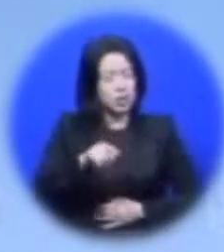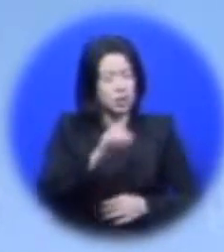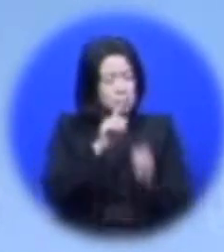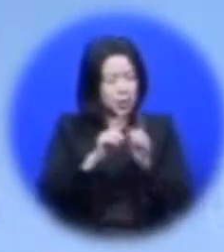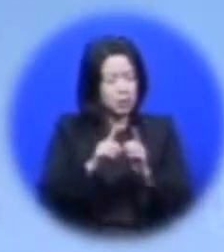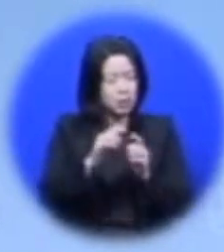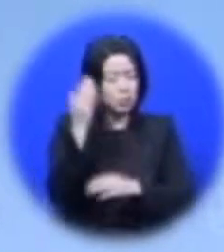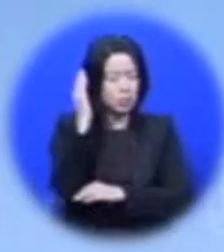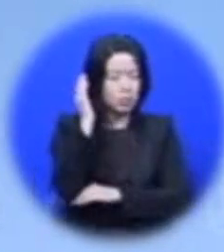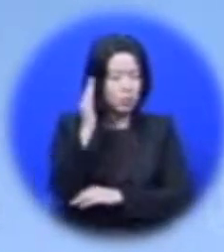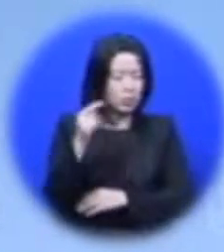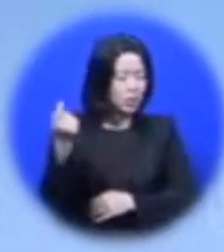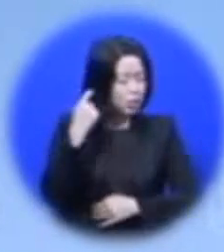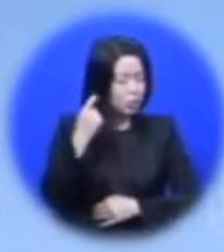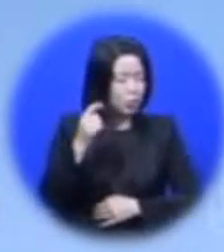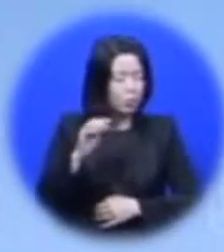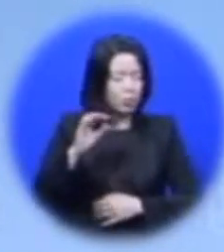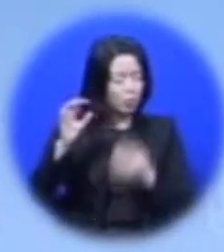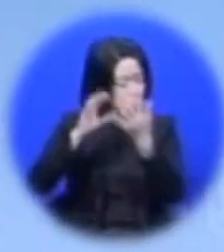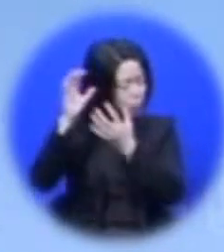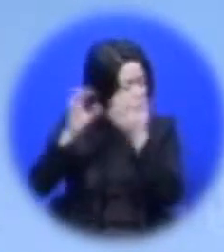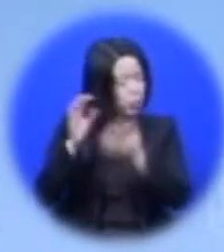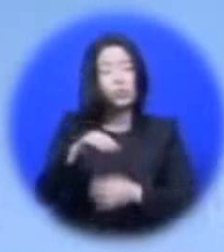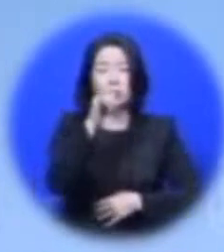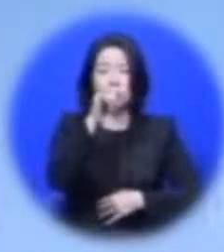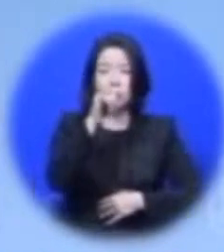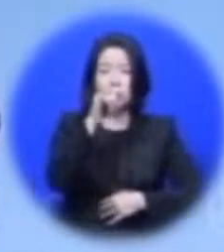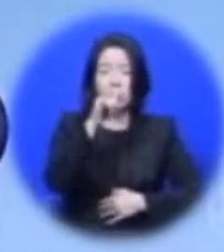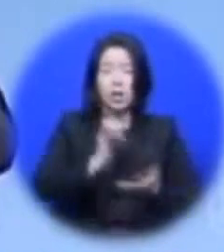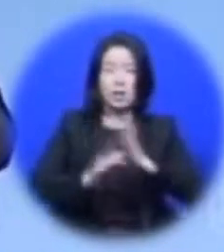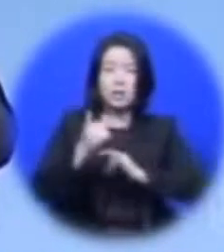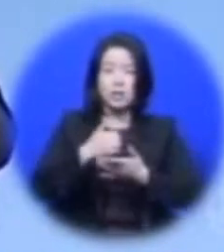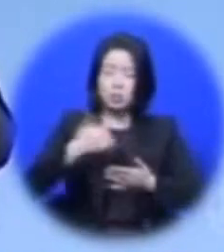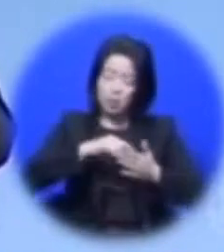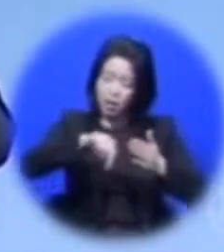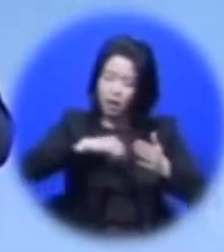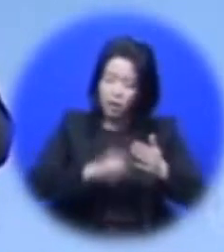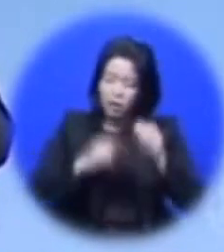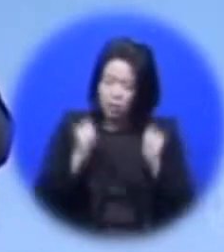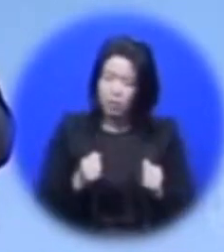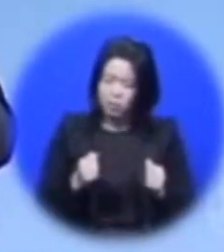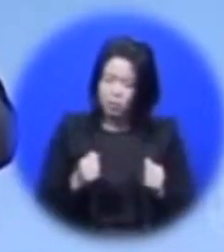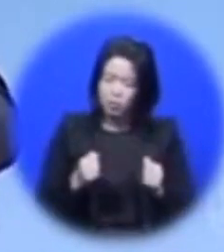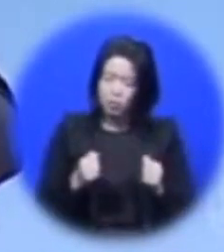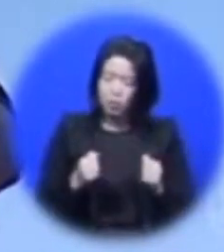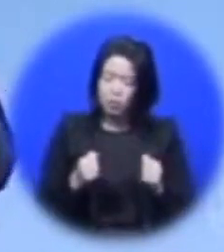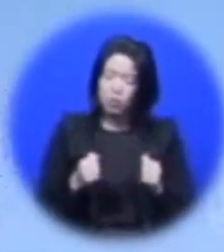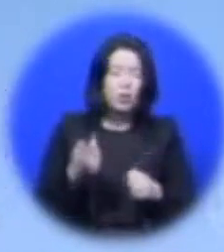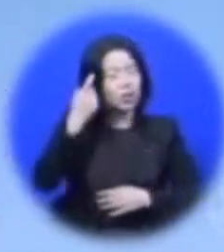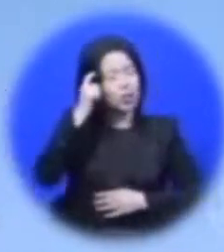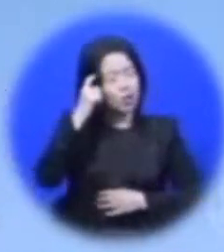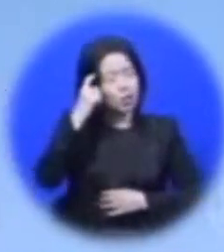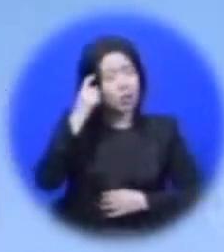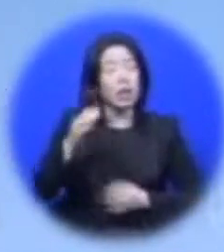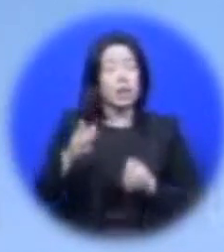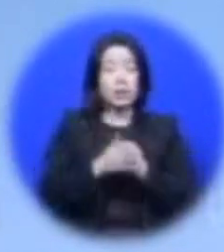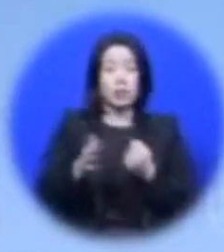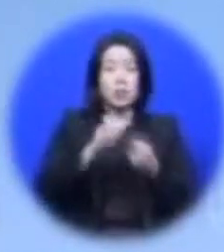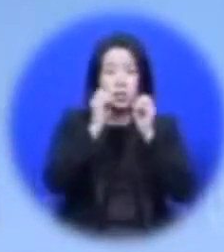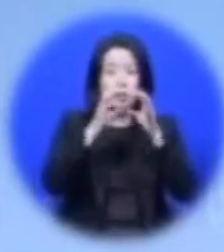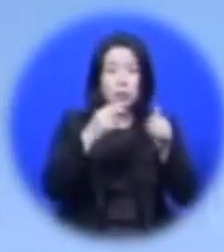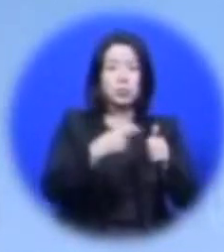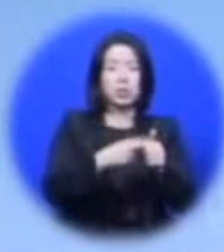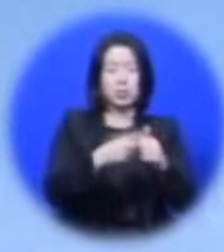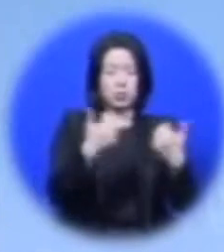때 듣고 오히려 너무 혼란스러웠어요. 예수님이 내 안에 계시다니. 그래서 그 전도사님에게